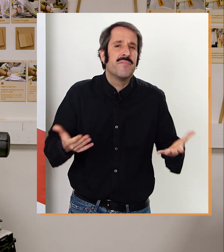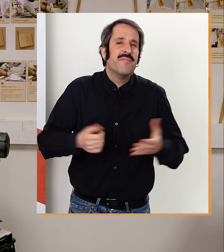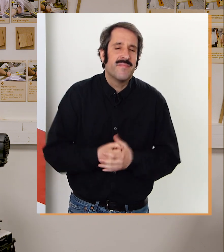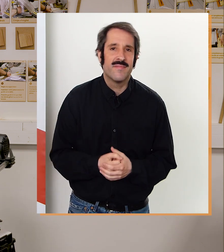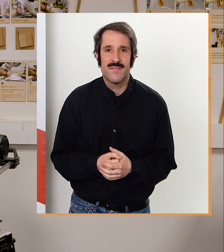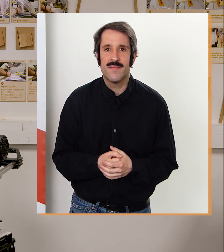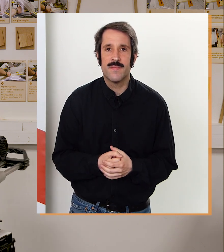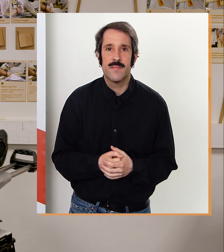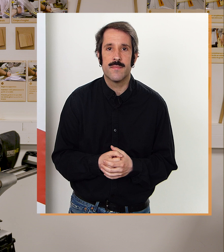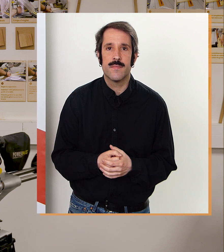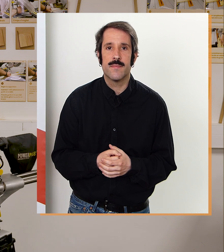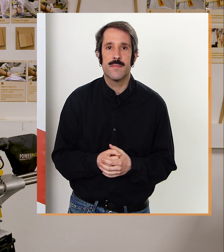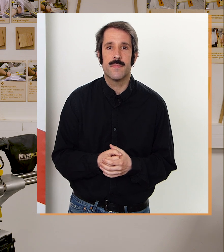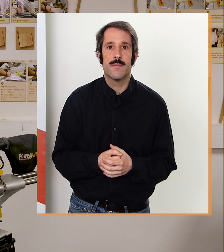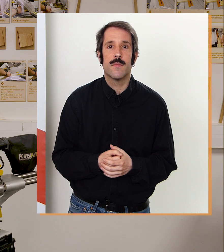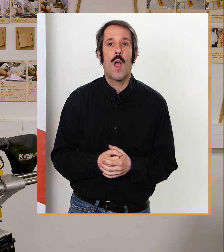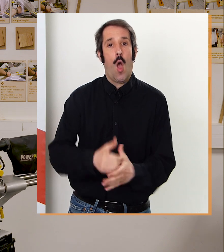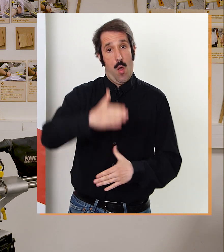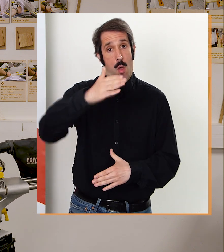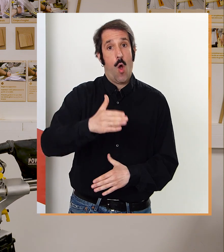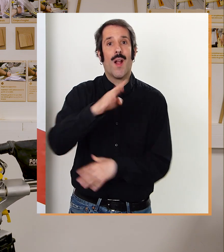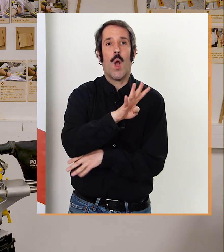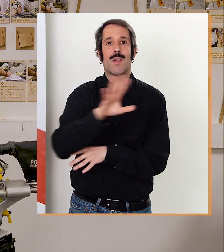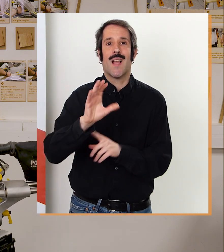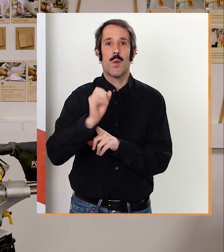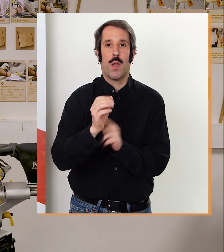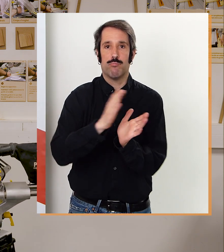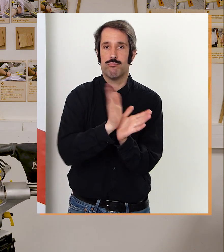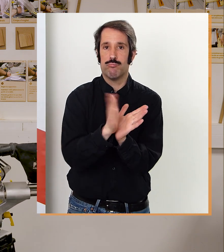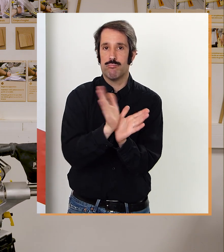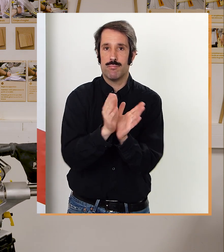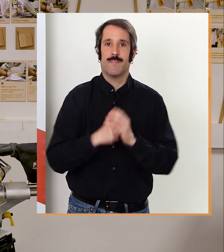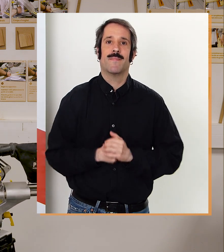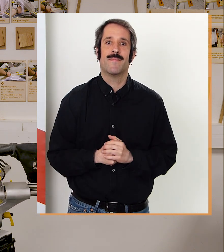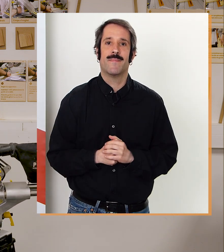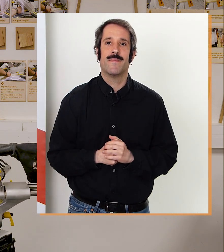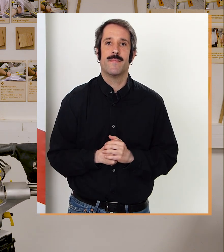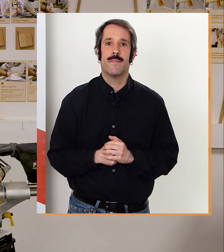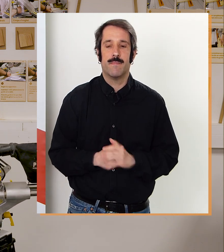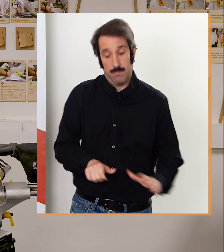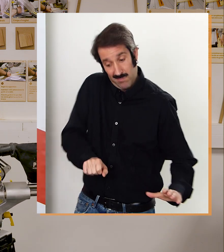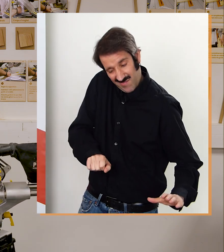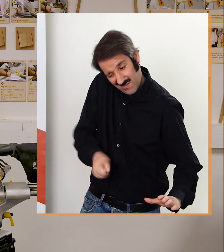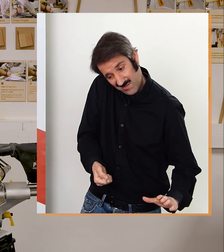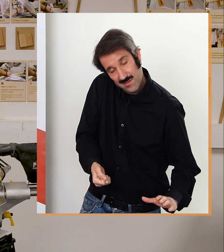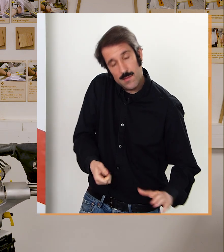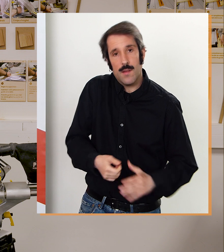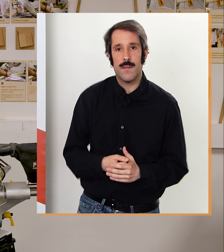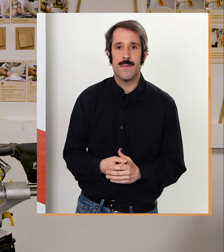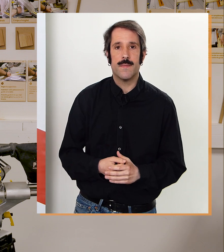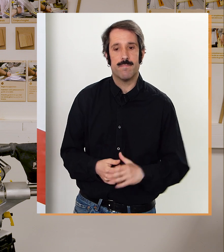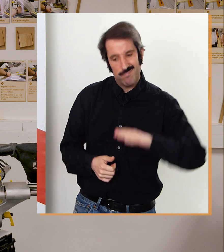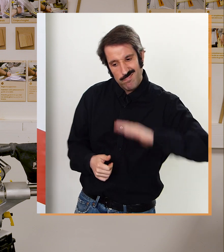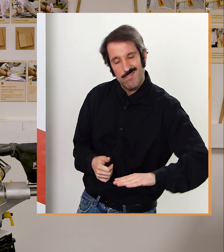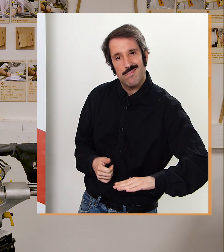Donc, j'obtiens mon angle à 45 degrés. Je viens serrer la